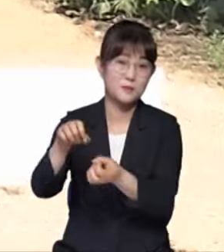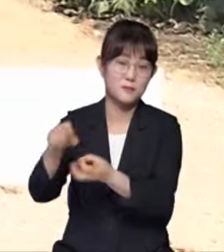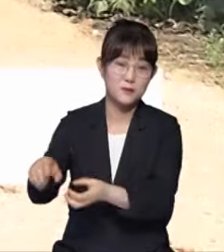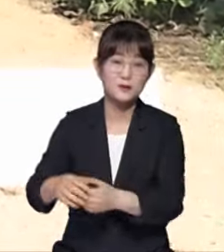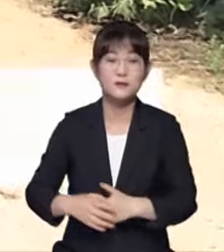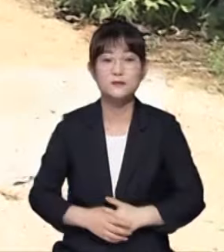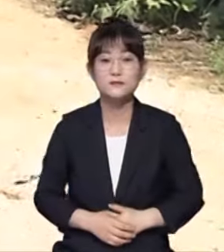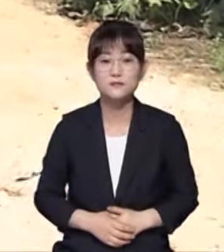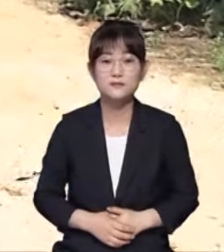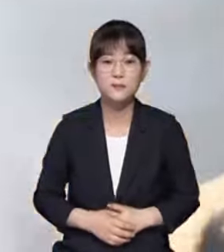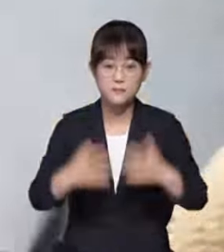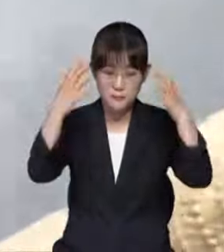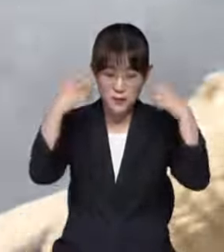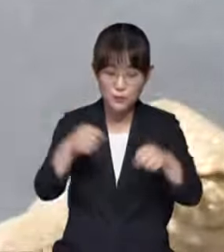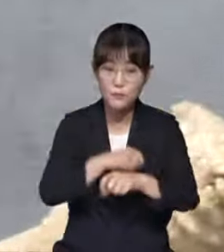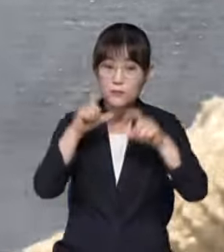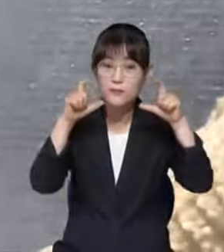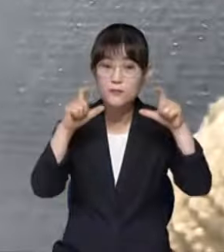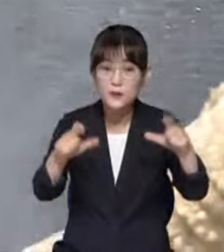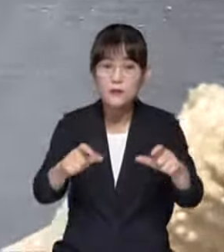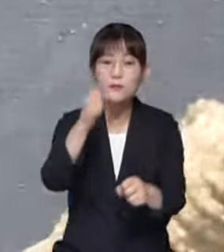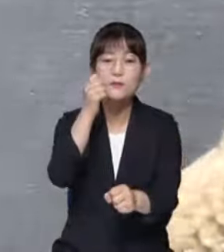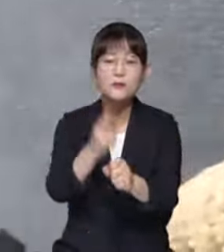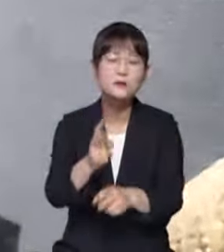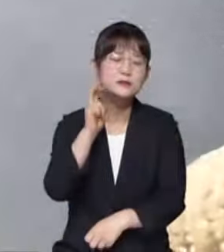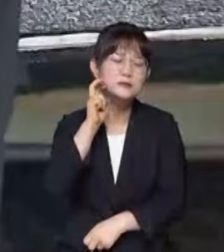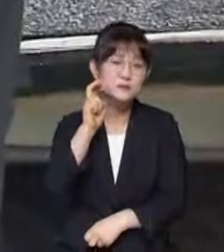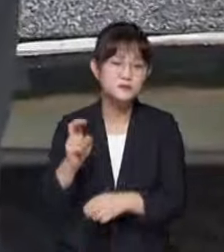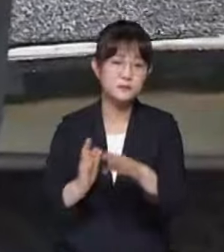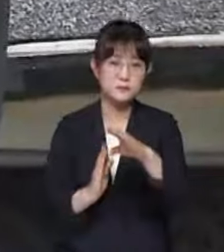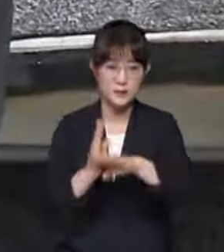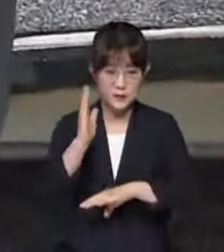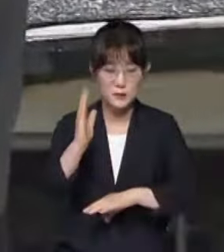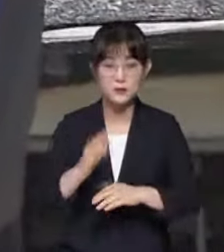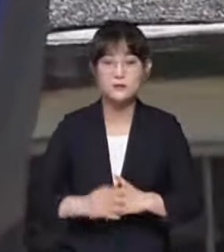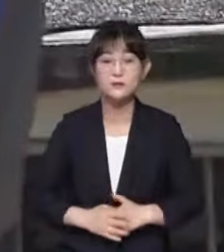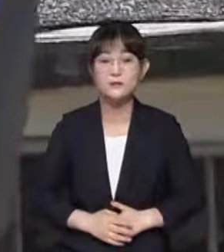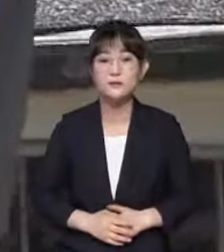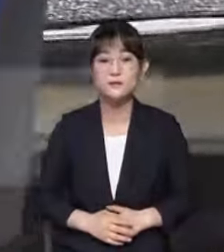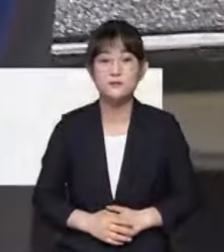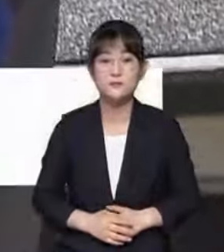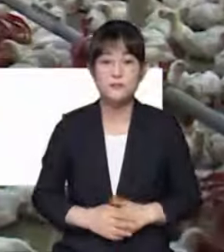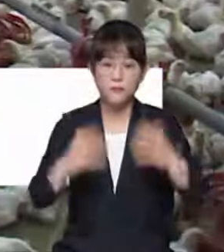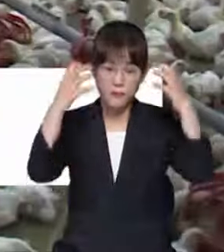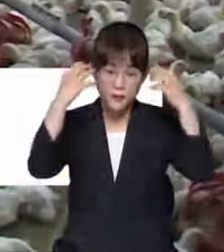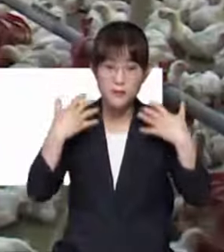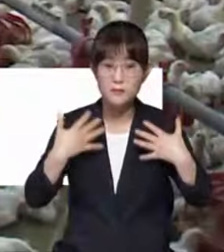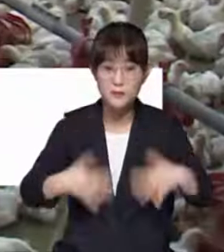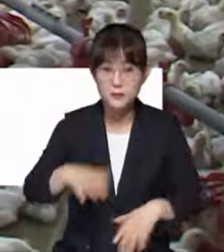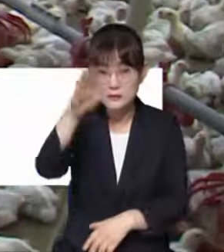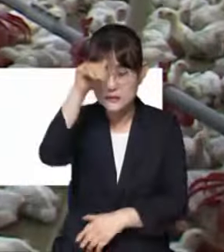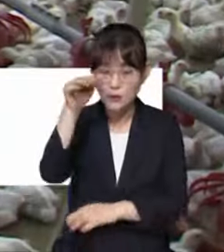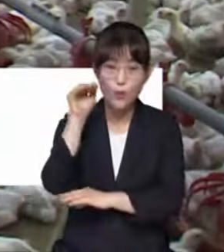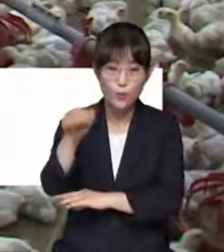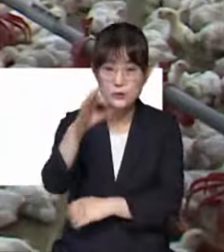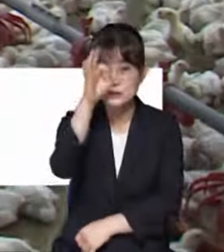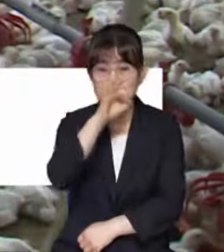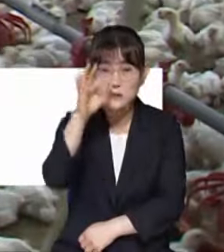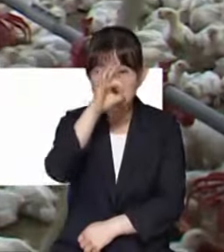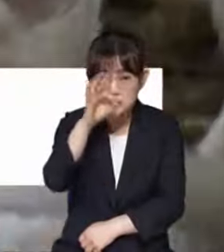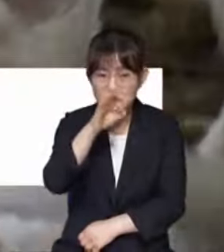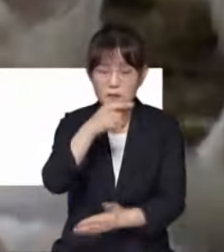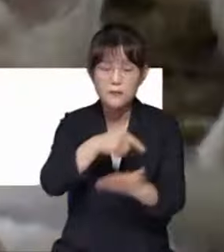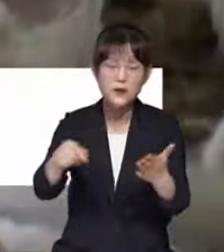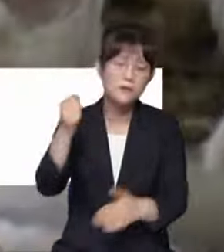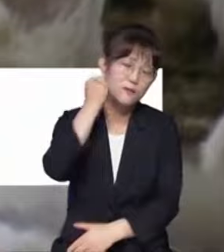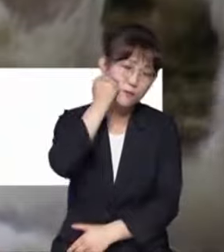하고. 폭염특보가 내려진 지 벌써 20일을 넘고 있습니다. 폭염에 취약한 닭과 오리, 돼지들이